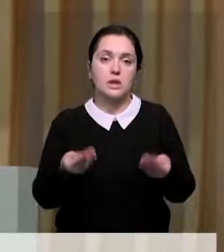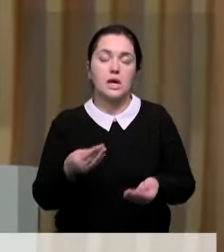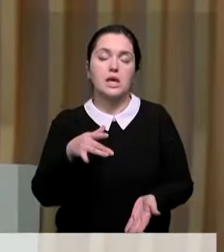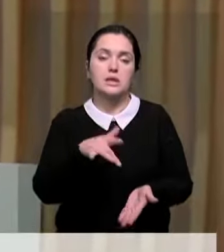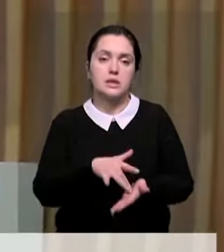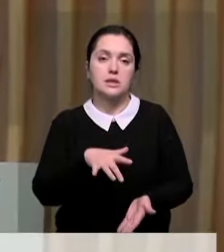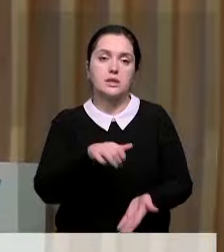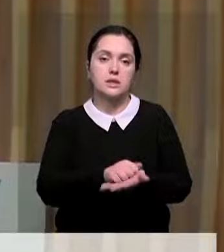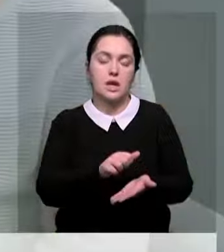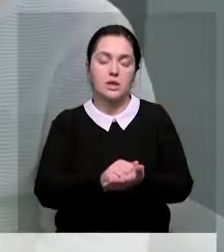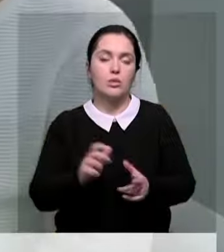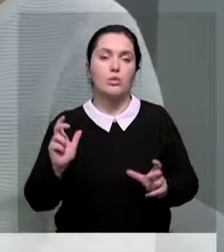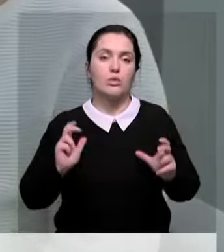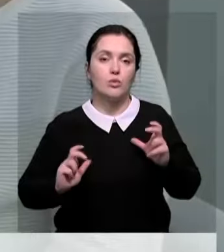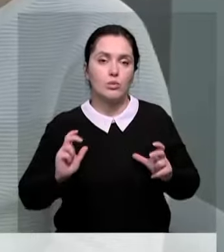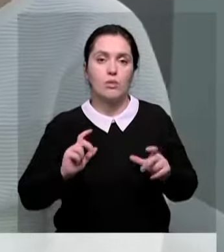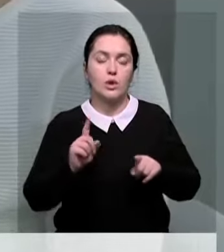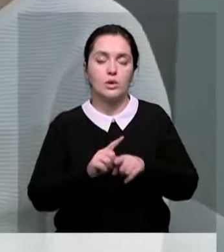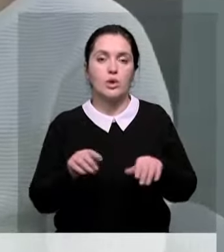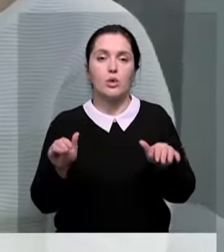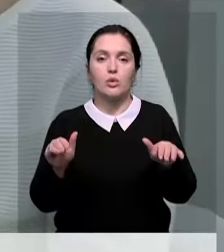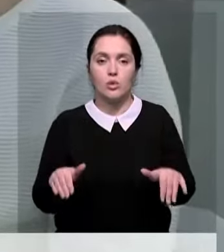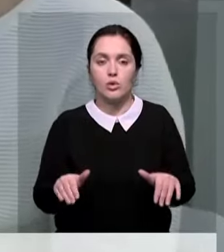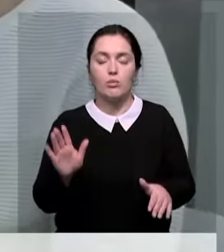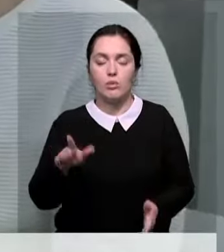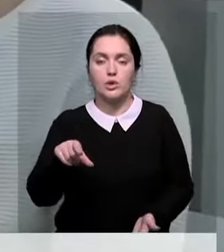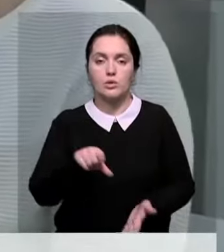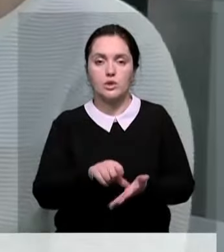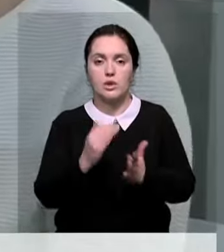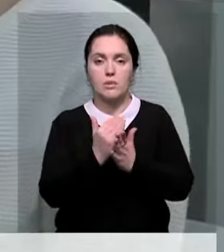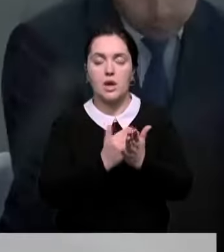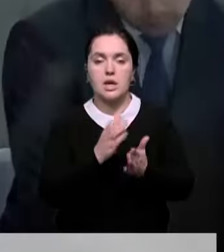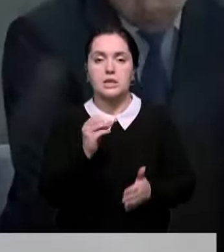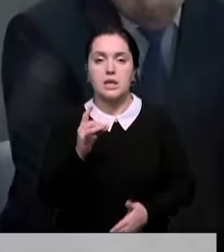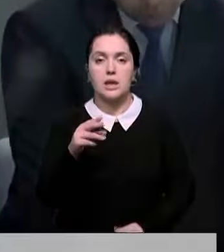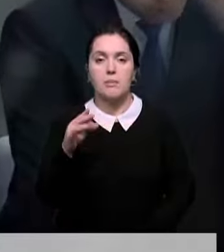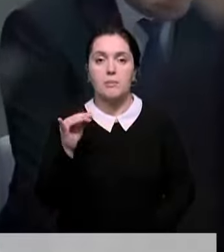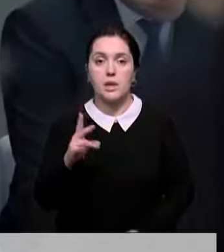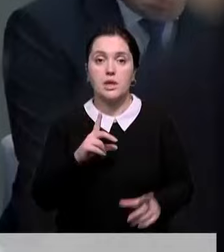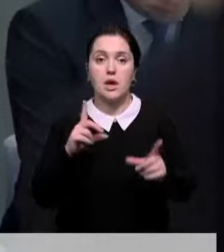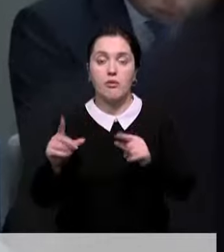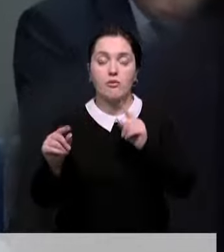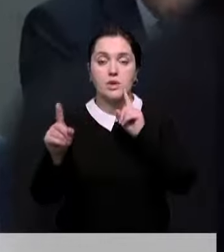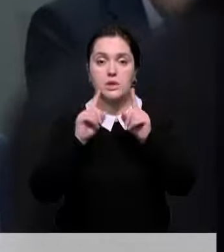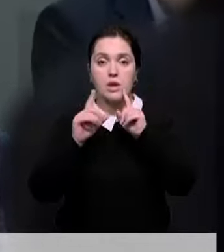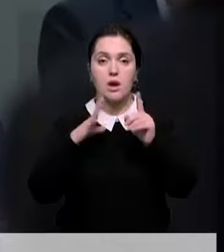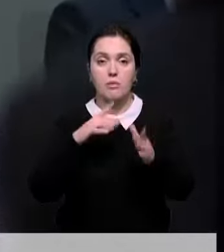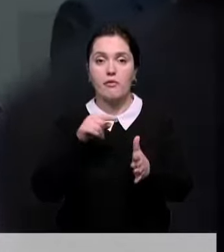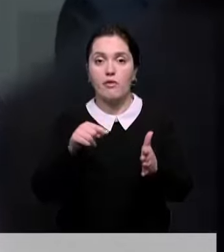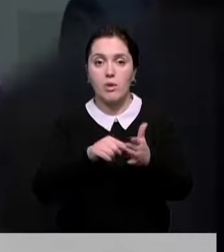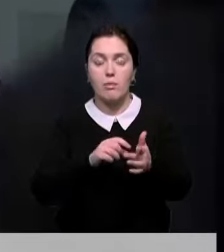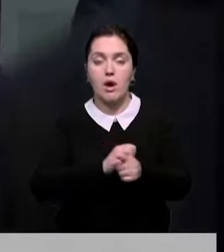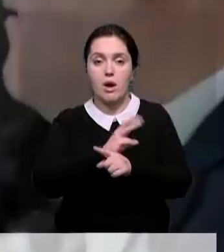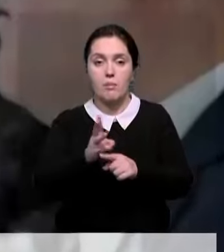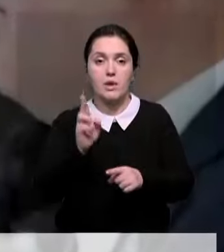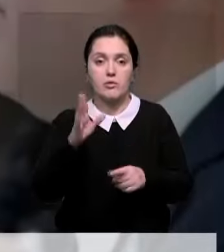и университетами, а также и колледжами, которые тоже будут участвовать в программе «Серпын». Также на выездном заседании подняли вопрос обеспечения